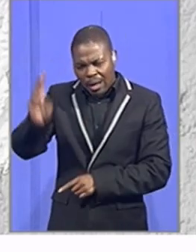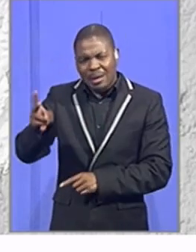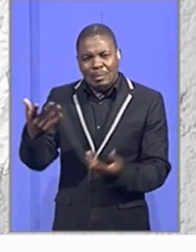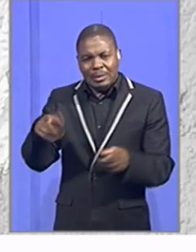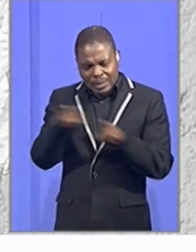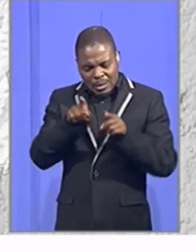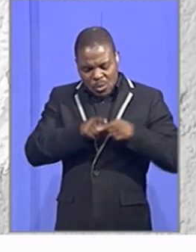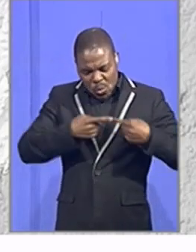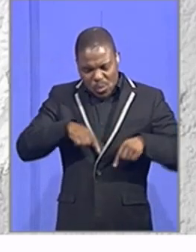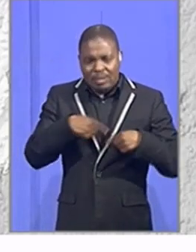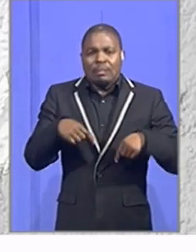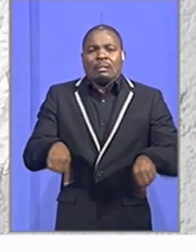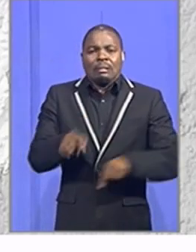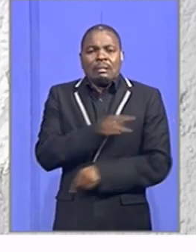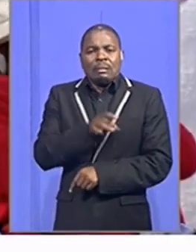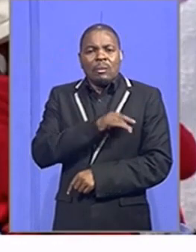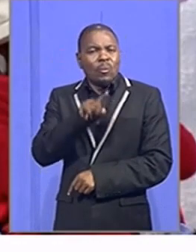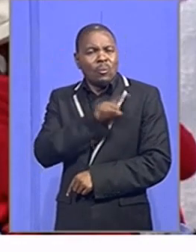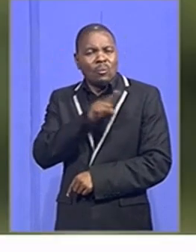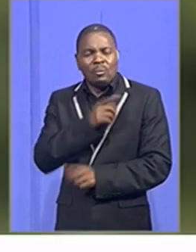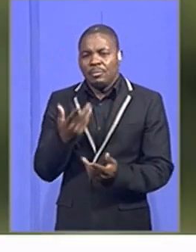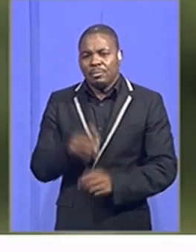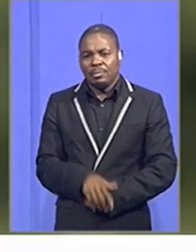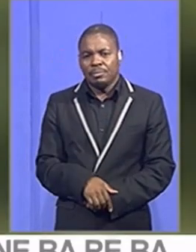rona re tsogile ra ipotsa gore wa tshwantse a petsa ya.